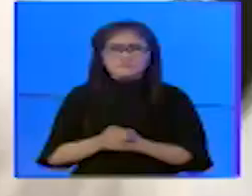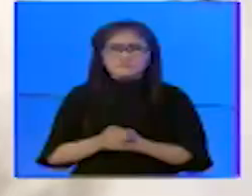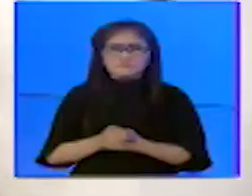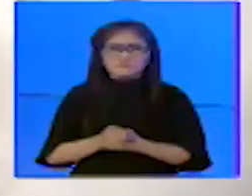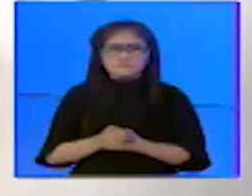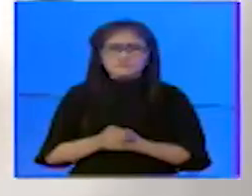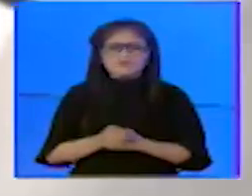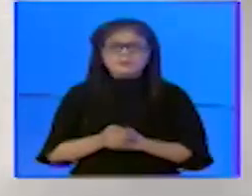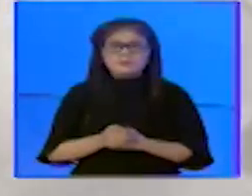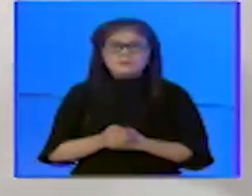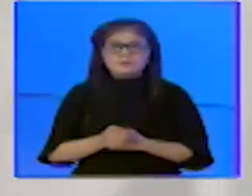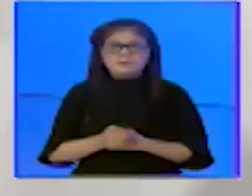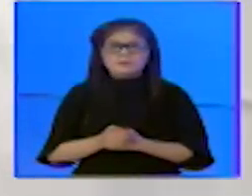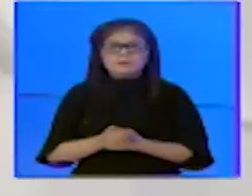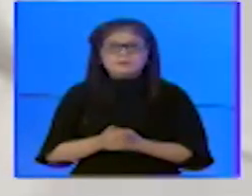hai